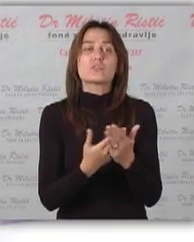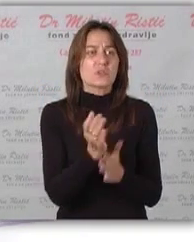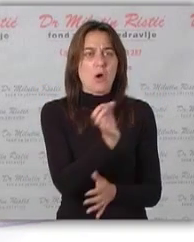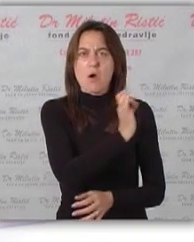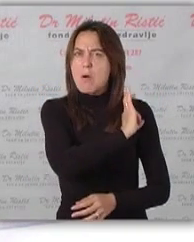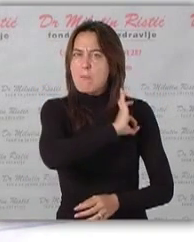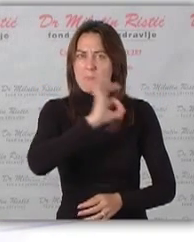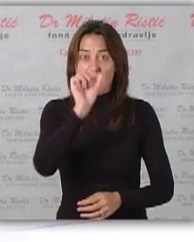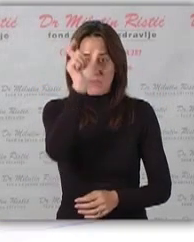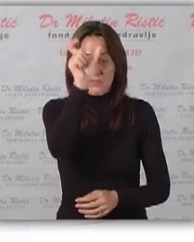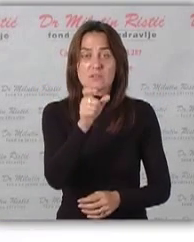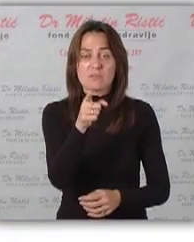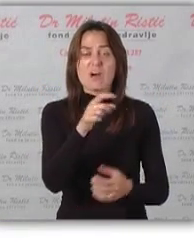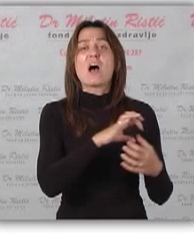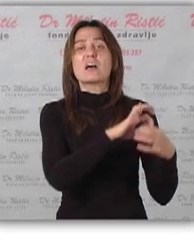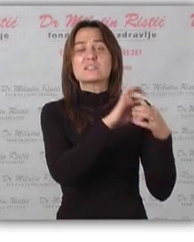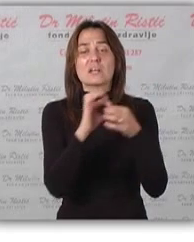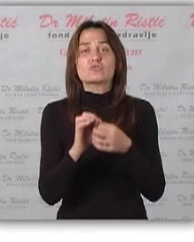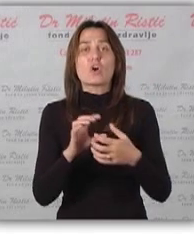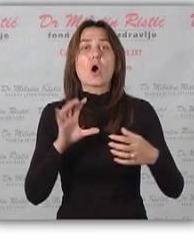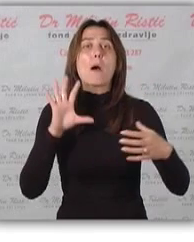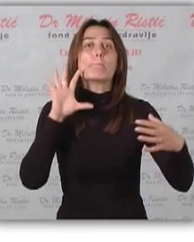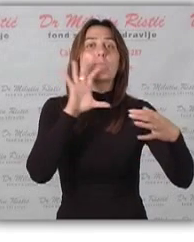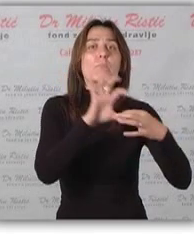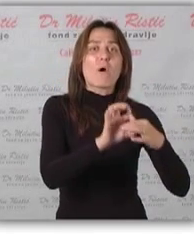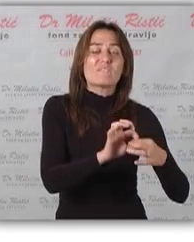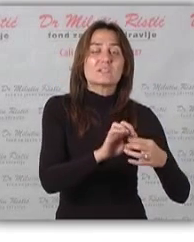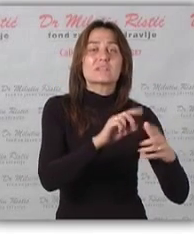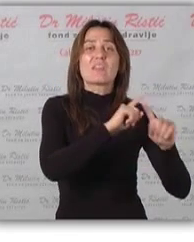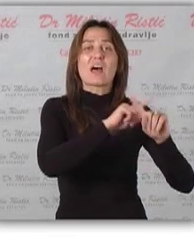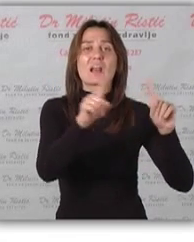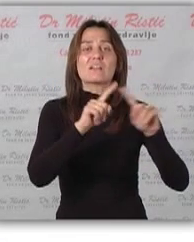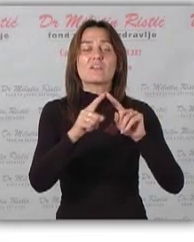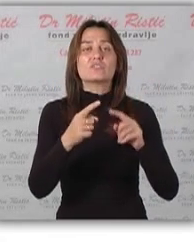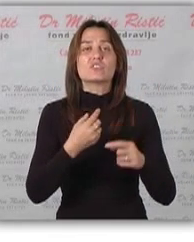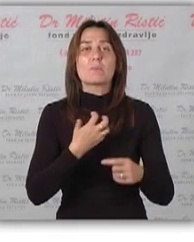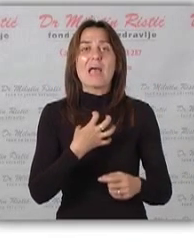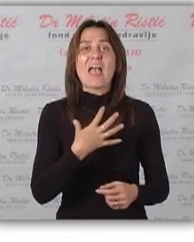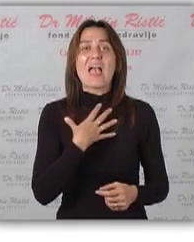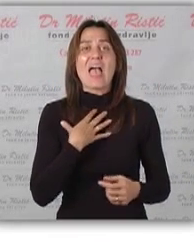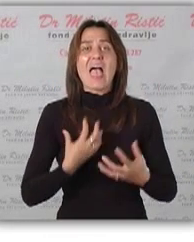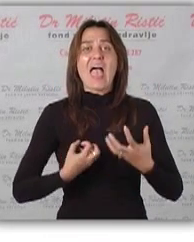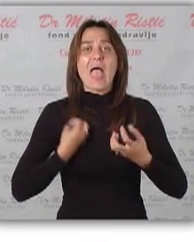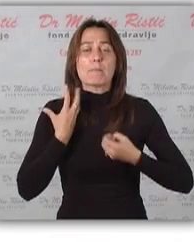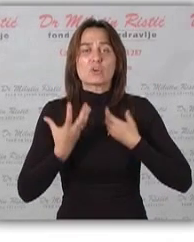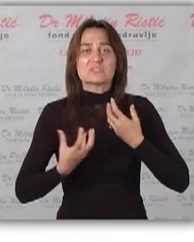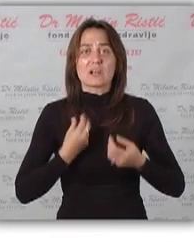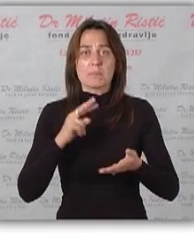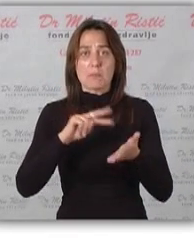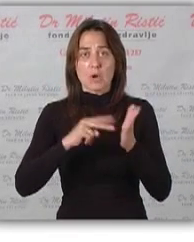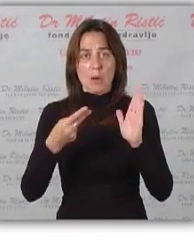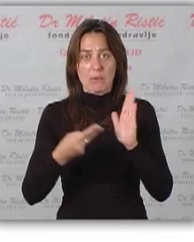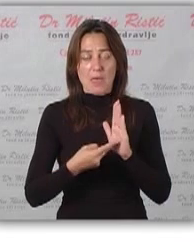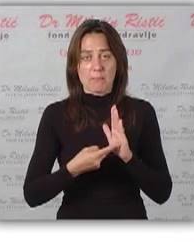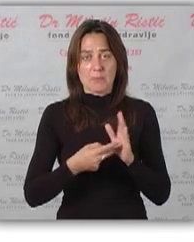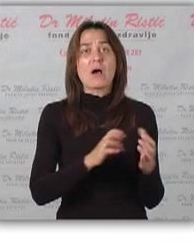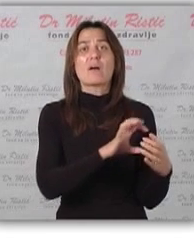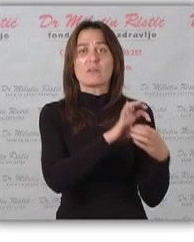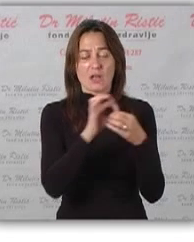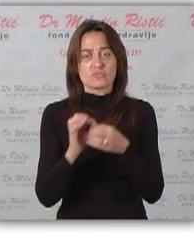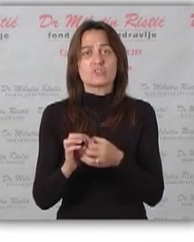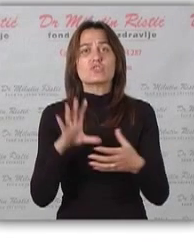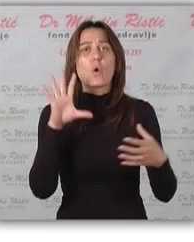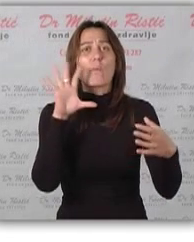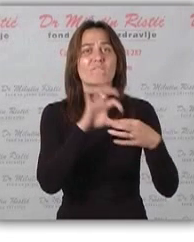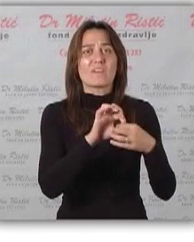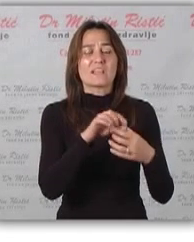funkcionalno, odnosno perfekcionistička tendencija vrlo često povezana sa različitim emocionalnim problemima.